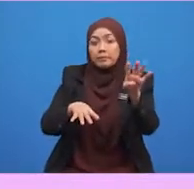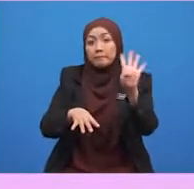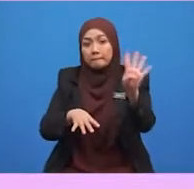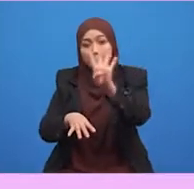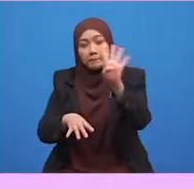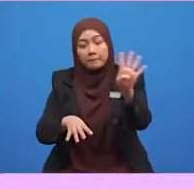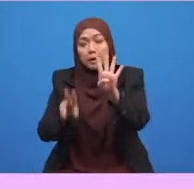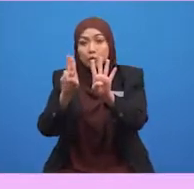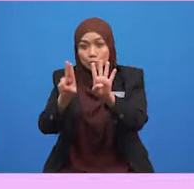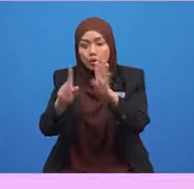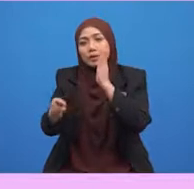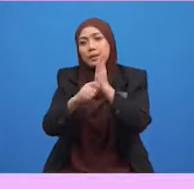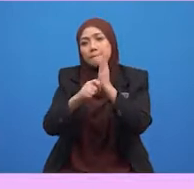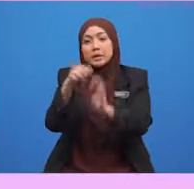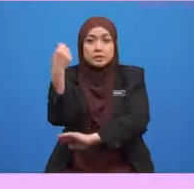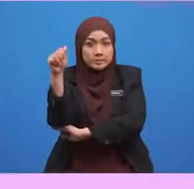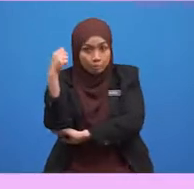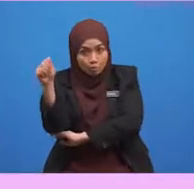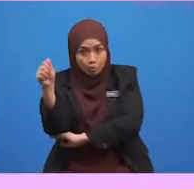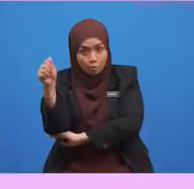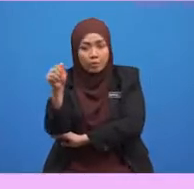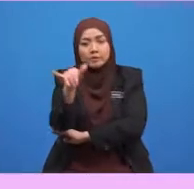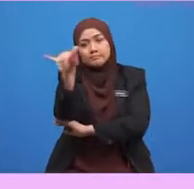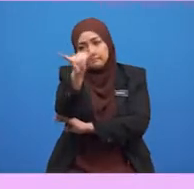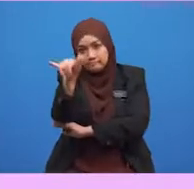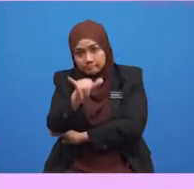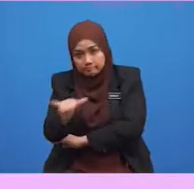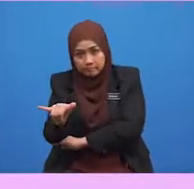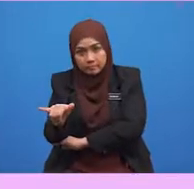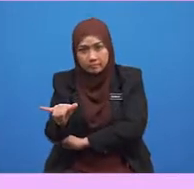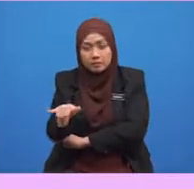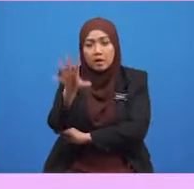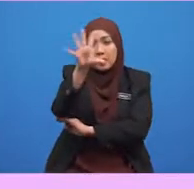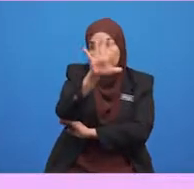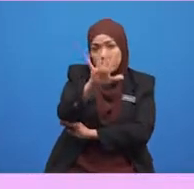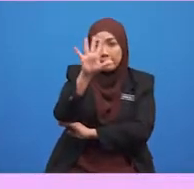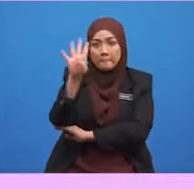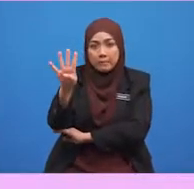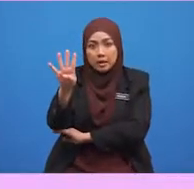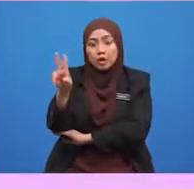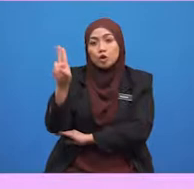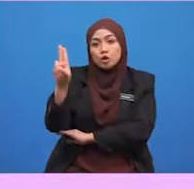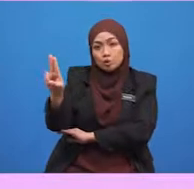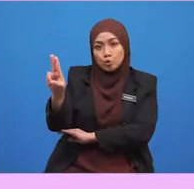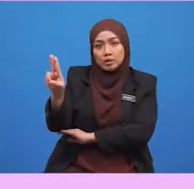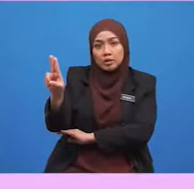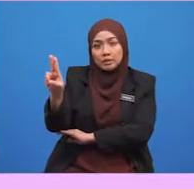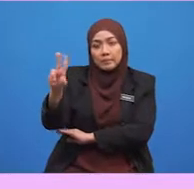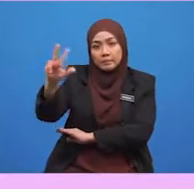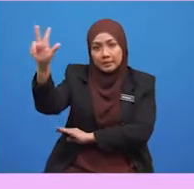unit tambah 10 unit bersamaan dengan 54 unit